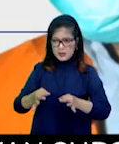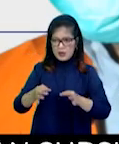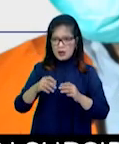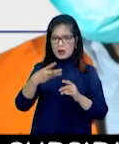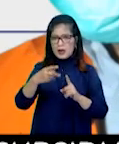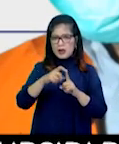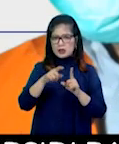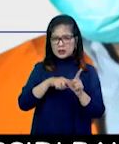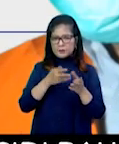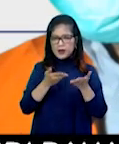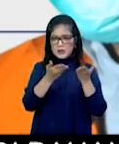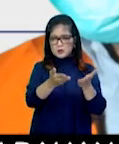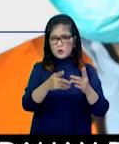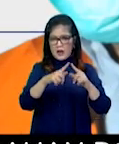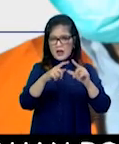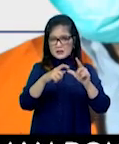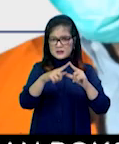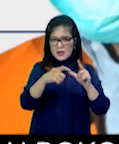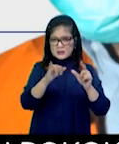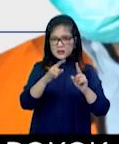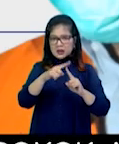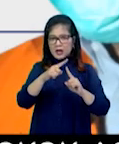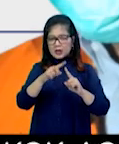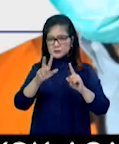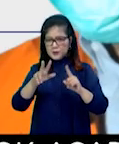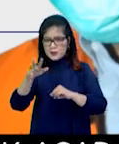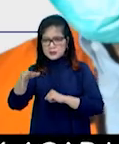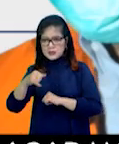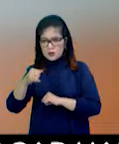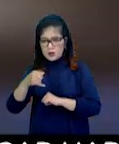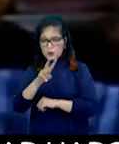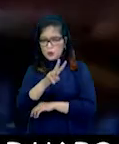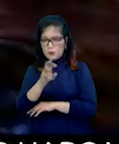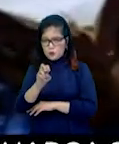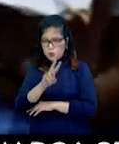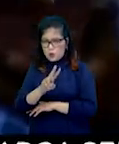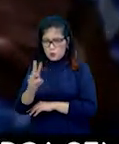mengajukan kasasi ke Mahkamah Agung 18 Januari 2022.